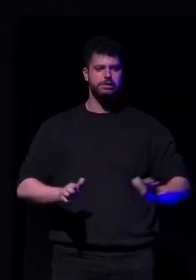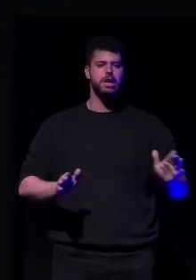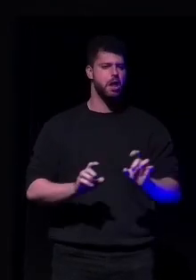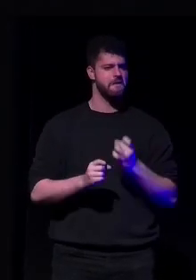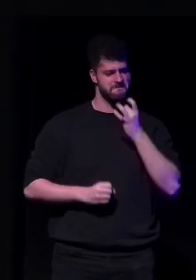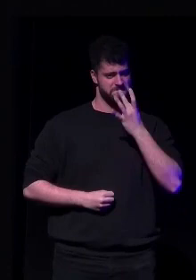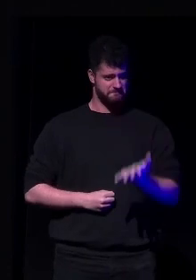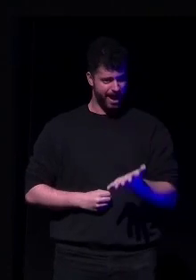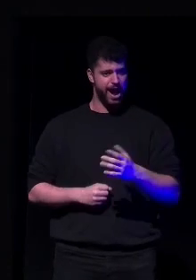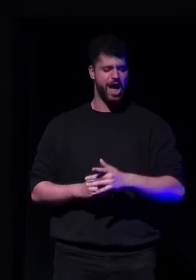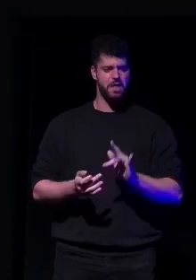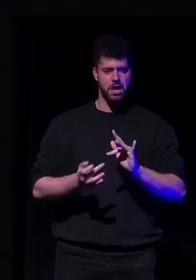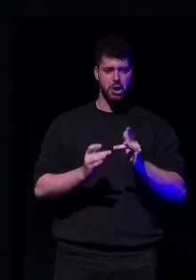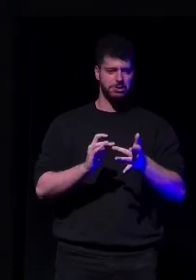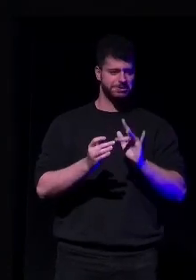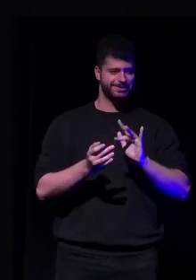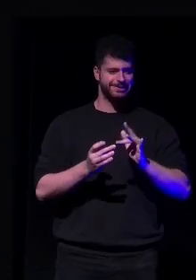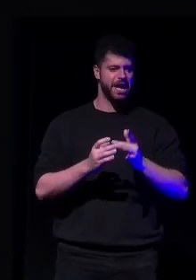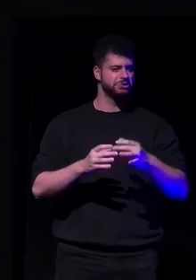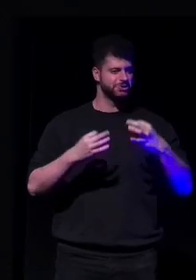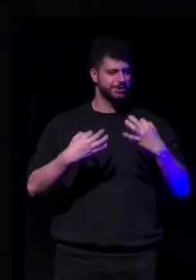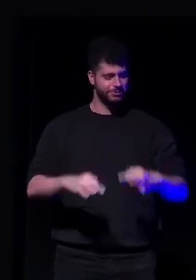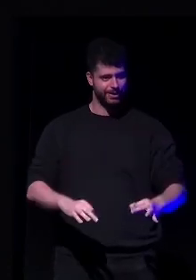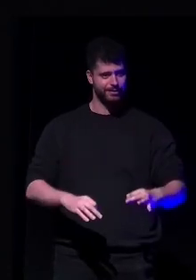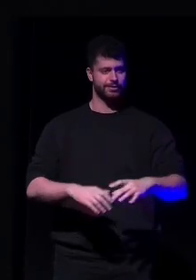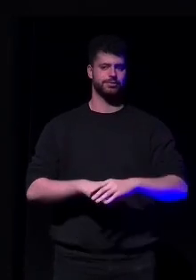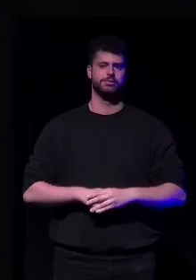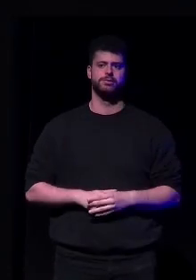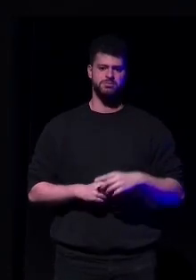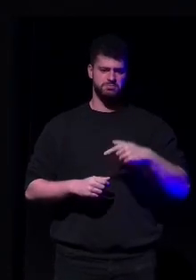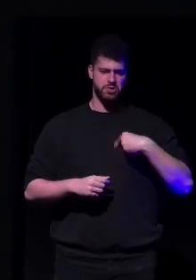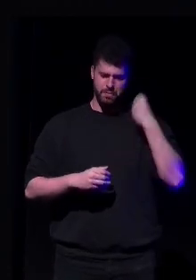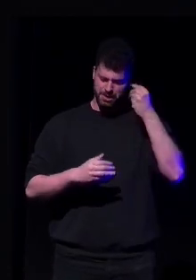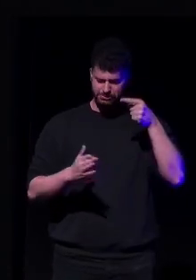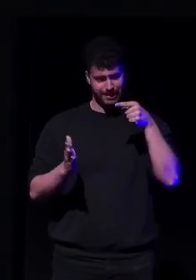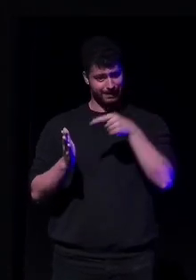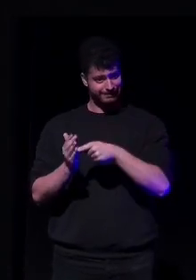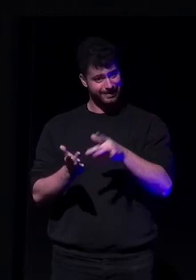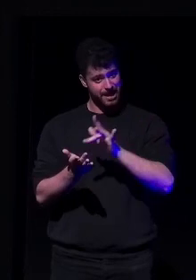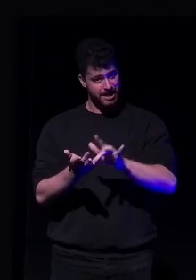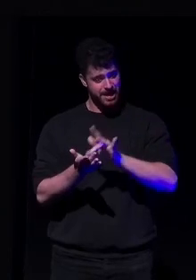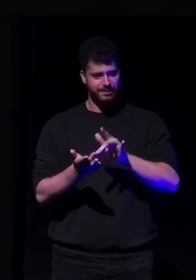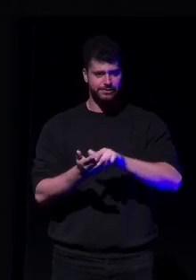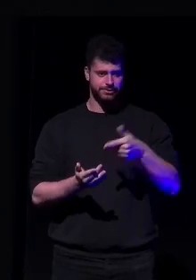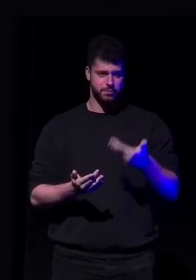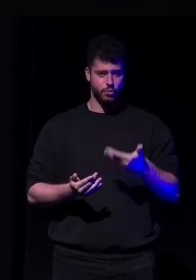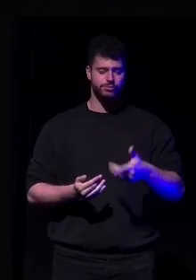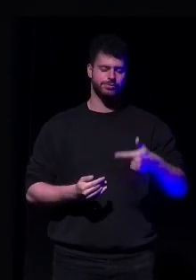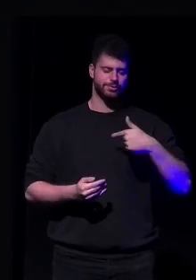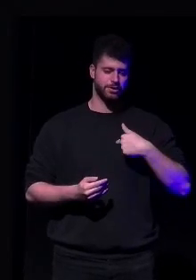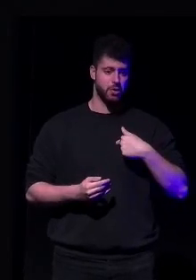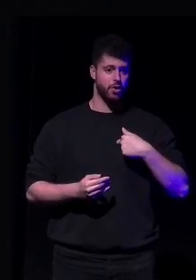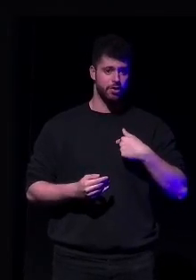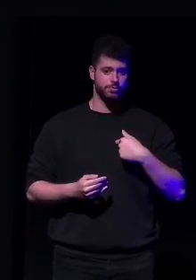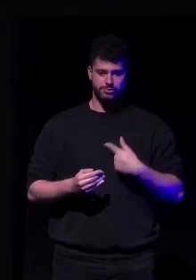senzilla, molt en contacte amb la natura, crec que connecta molt amb aquesta revista i aquest reconeixement doncs, també em fa especial il·lusió